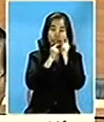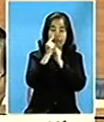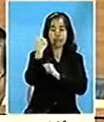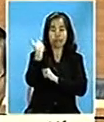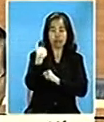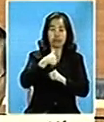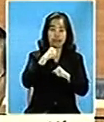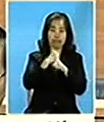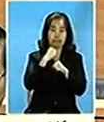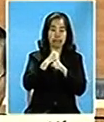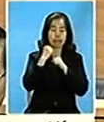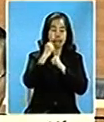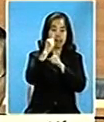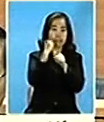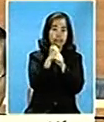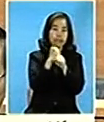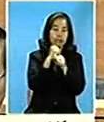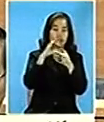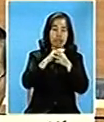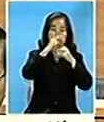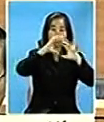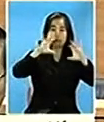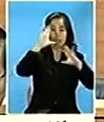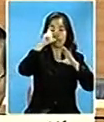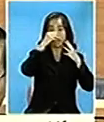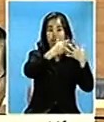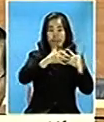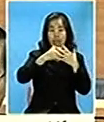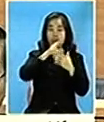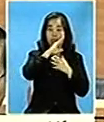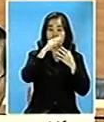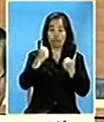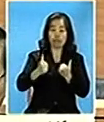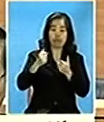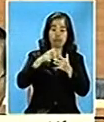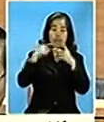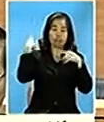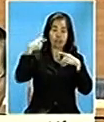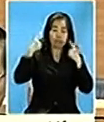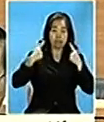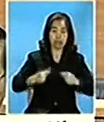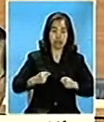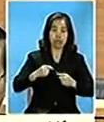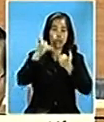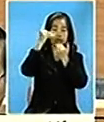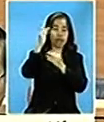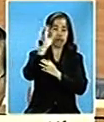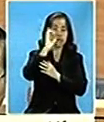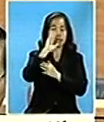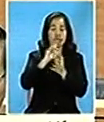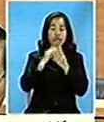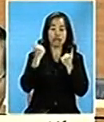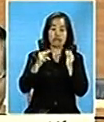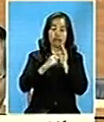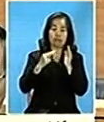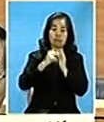ำดีเราจะพยายามทำแต่รัฐบาลอเมริกาบอกอ่ะวันนี้ไม่ให้เทียร์3ถ้าตกเทียร์3หรือขั้น3แล้วหมายความว่าเขาจ